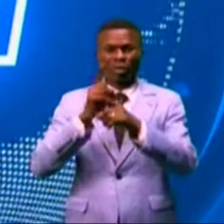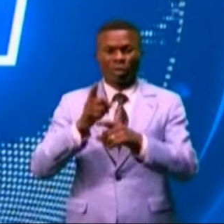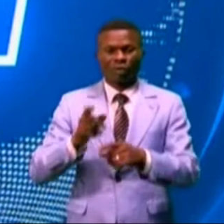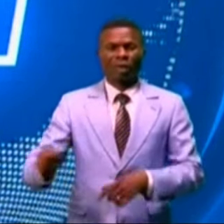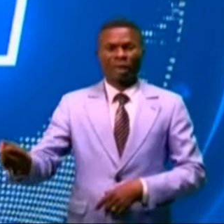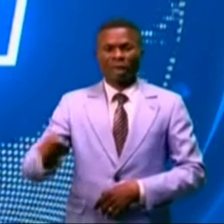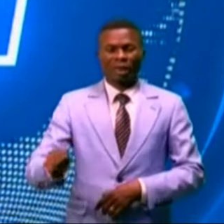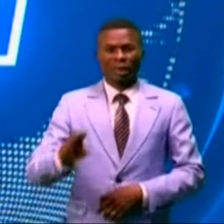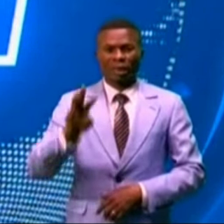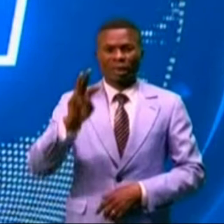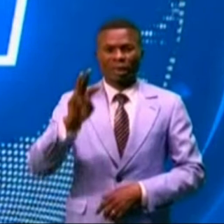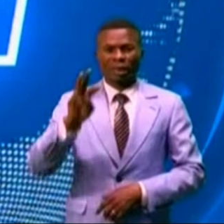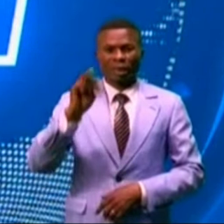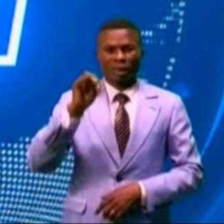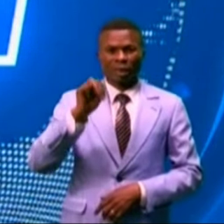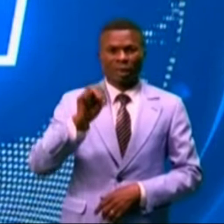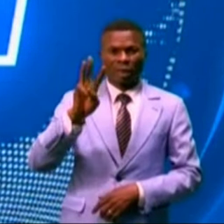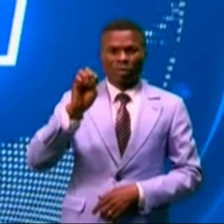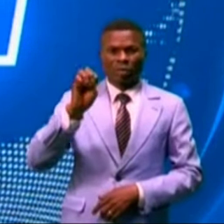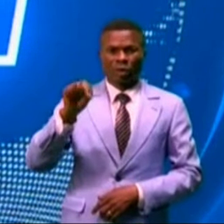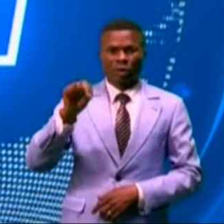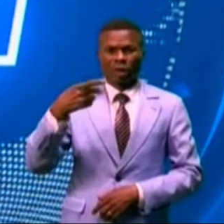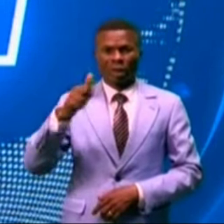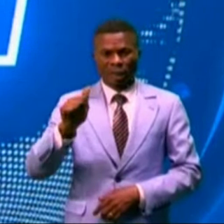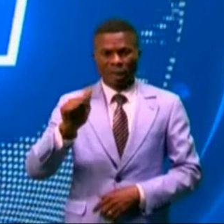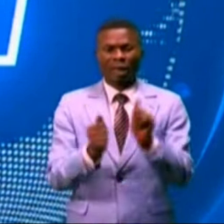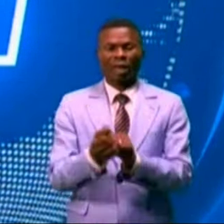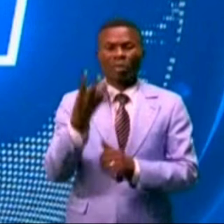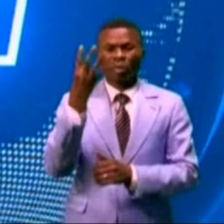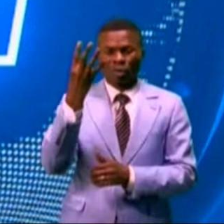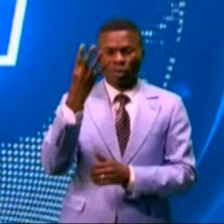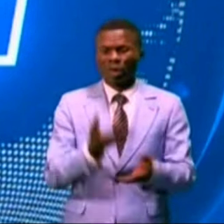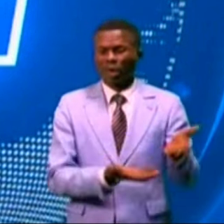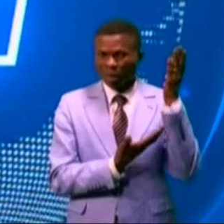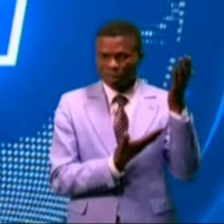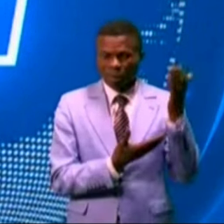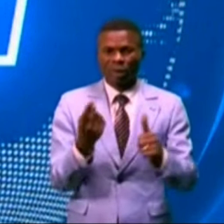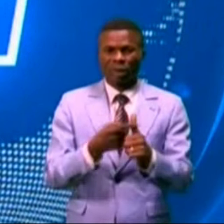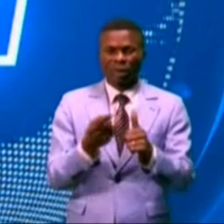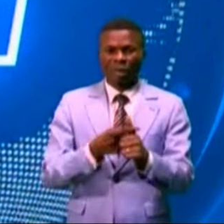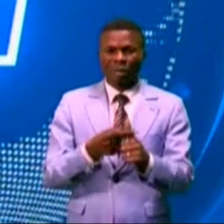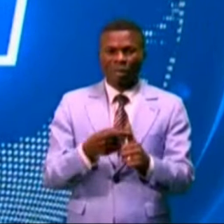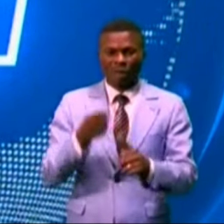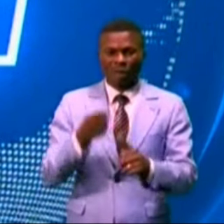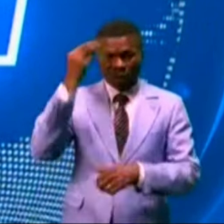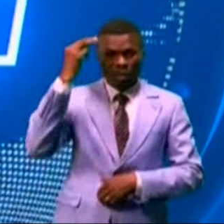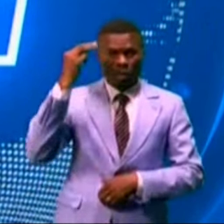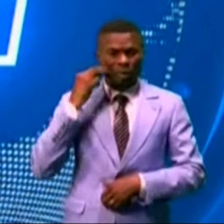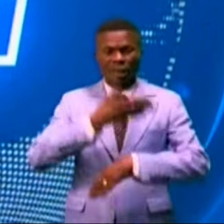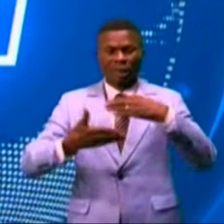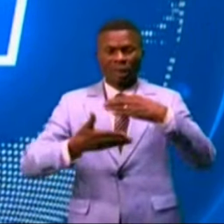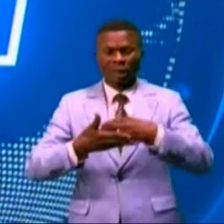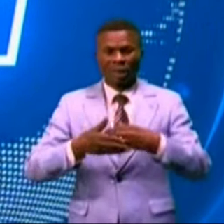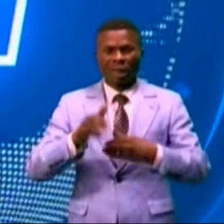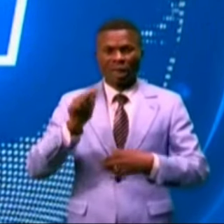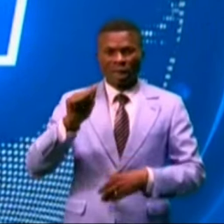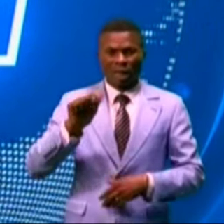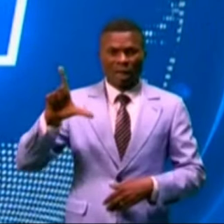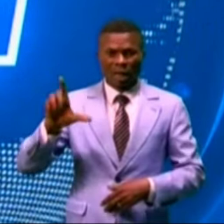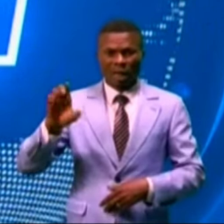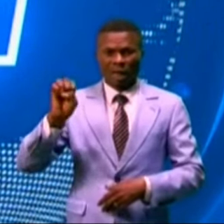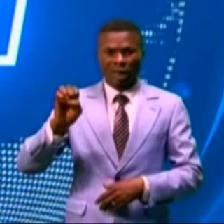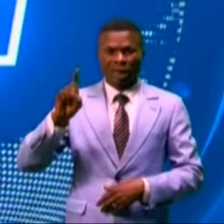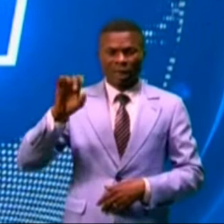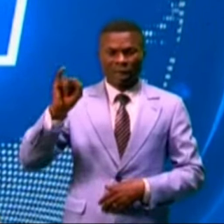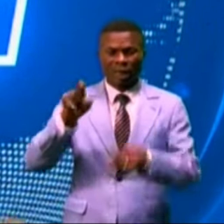Trésor Mutiki Lutala, sur quelques préoccupations vitales. Il s'agit du ministre des ITPR, Alexis Guissaro, et